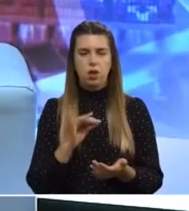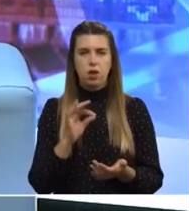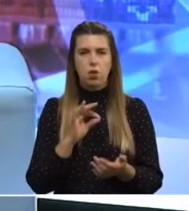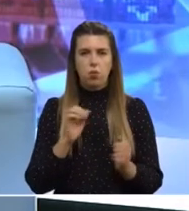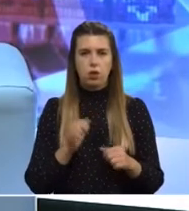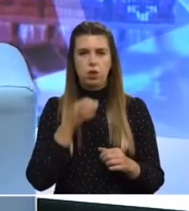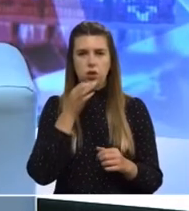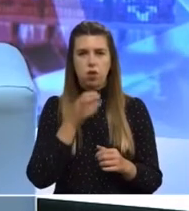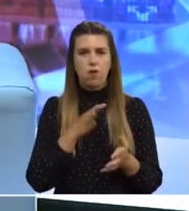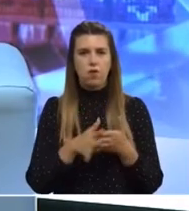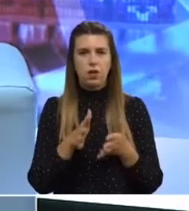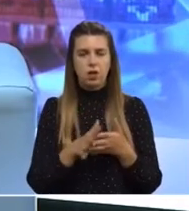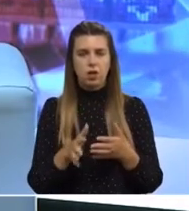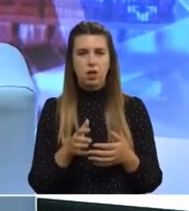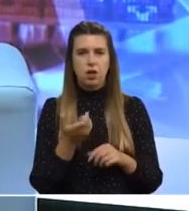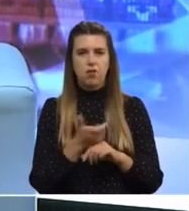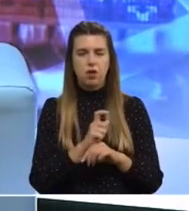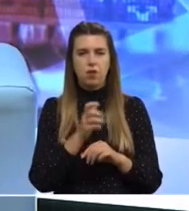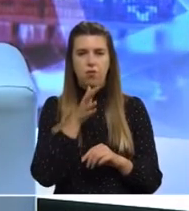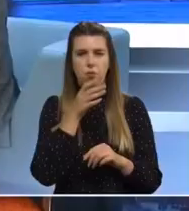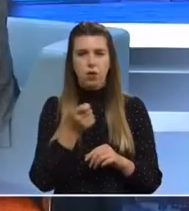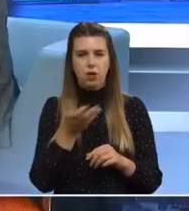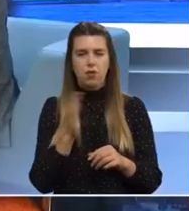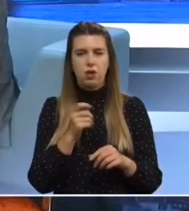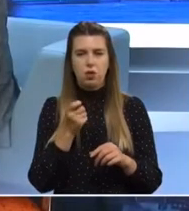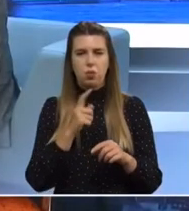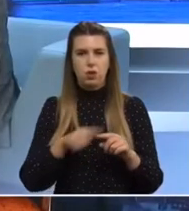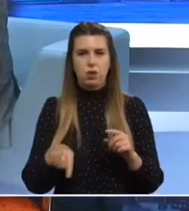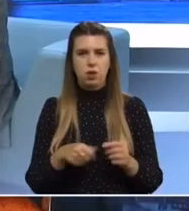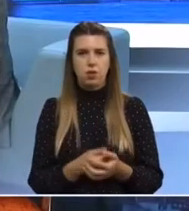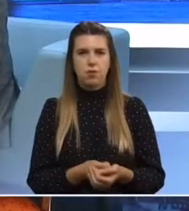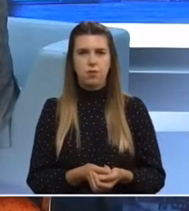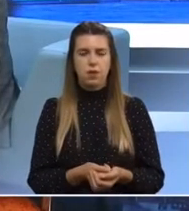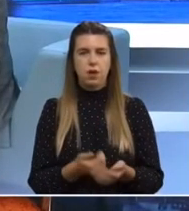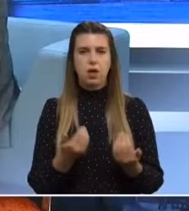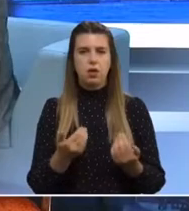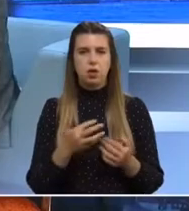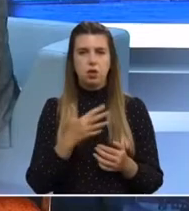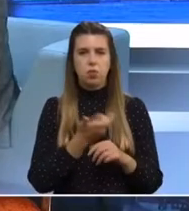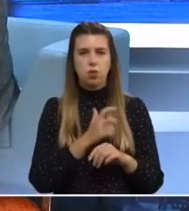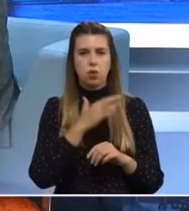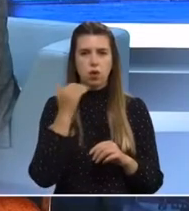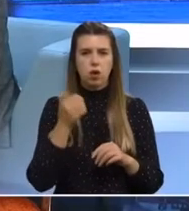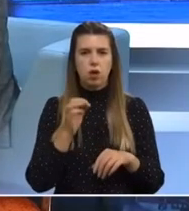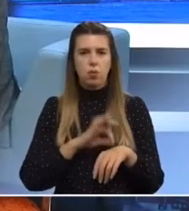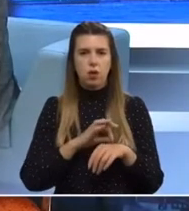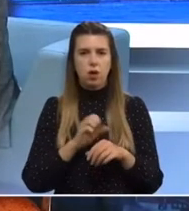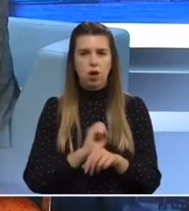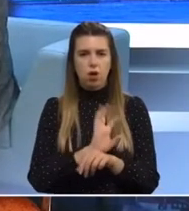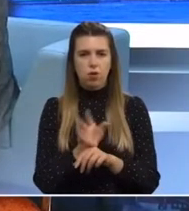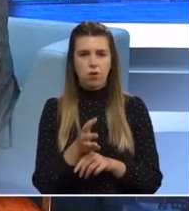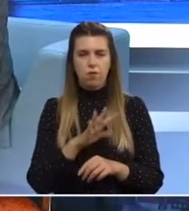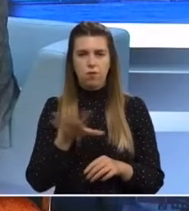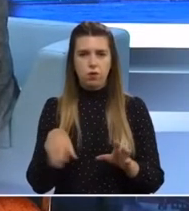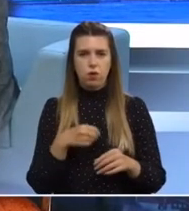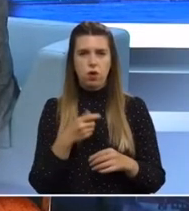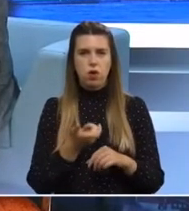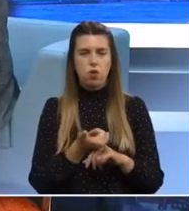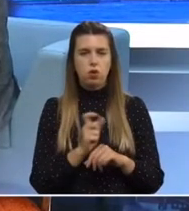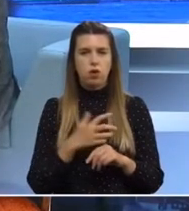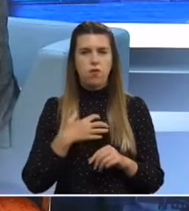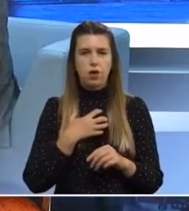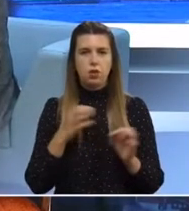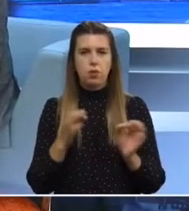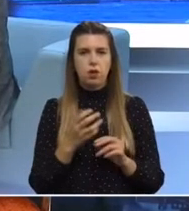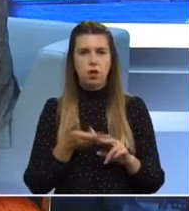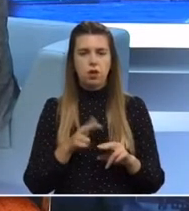про, можно сказать, про влияние... Но времени очень мало, поэтому давайте чуть-чуть ускоримся. Сейчас многие люди переболели ковидом. Да. И это